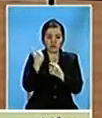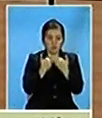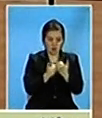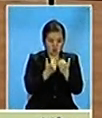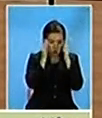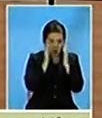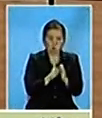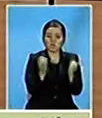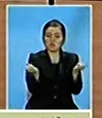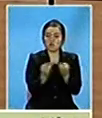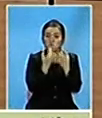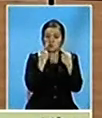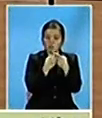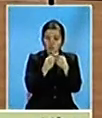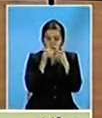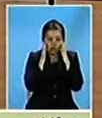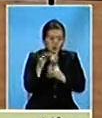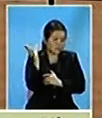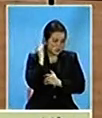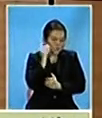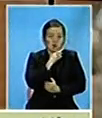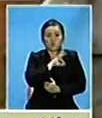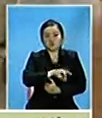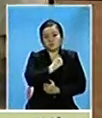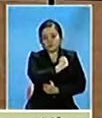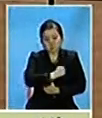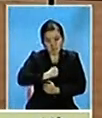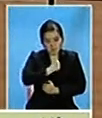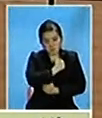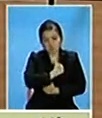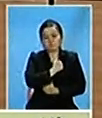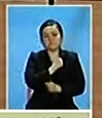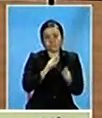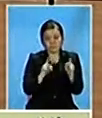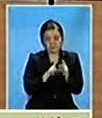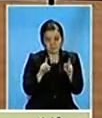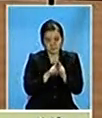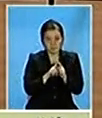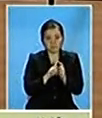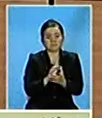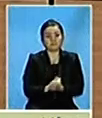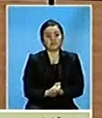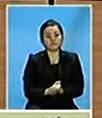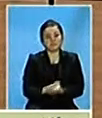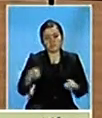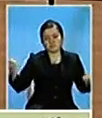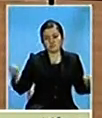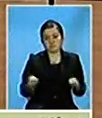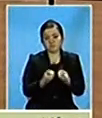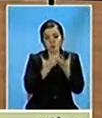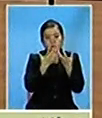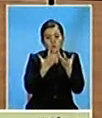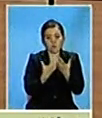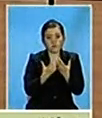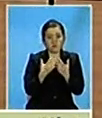ดเจ็บผู้เสียชีวิตได้ยินแล้วเจ็บปวดอย่างยิ่งก็คือว่าพวกเขาเป็นผู้ใช้ความรุนแรงหรือโดยเฉพาะอย่